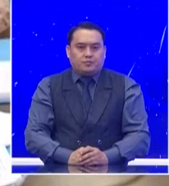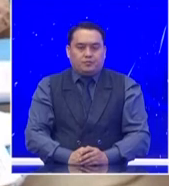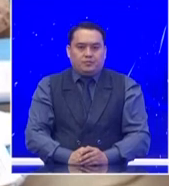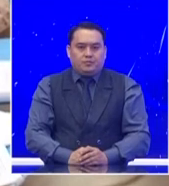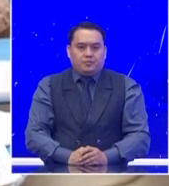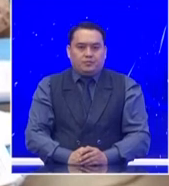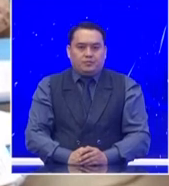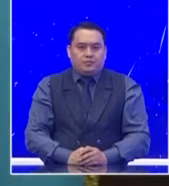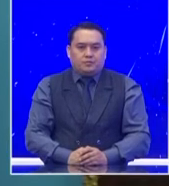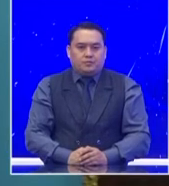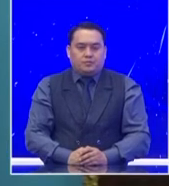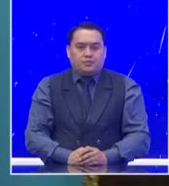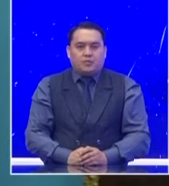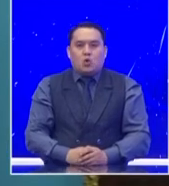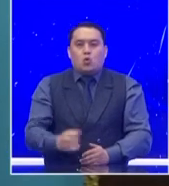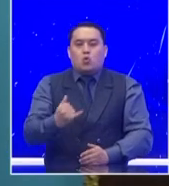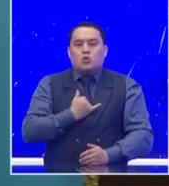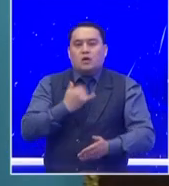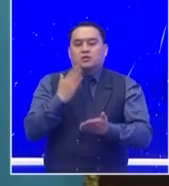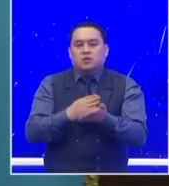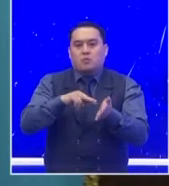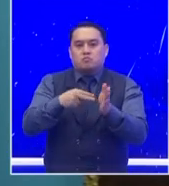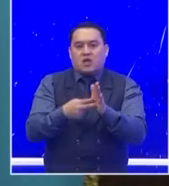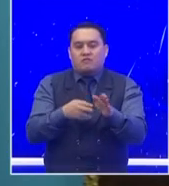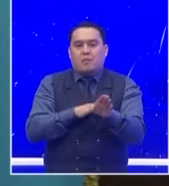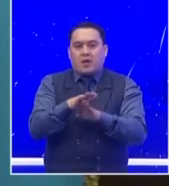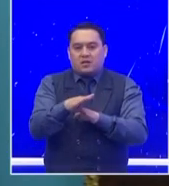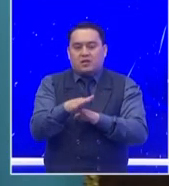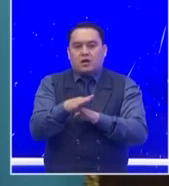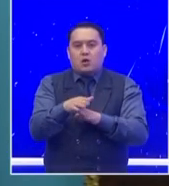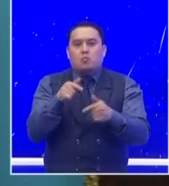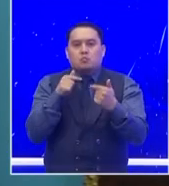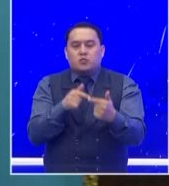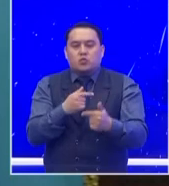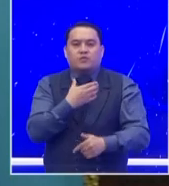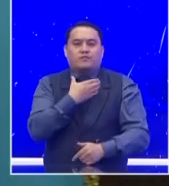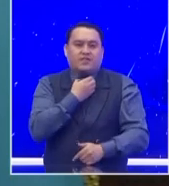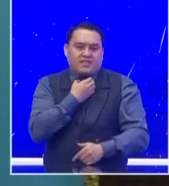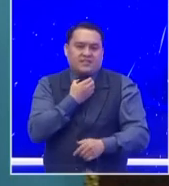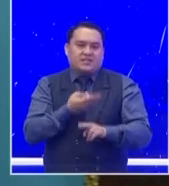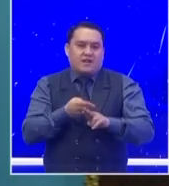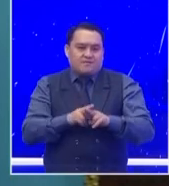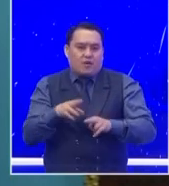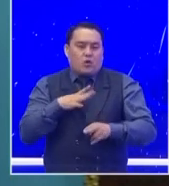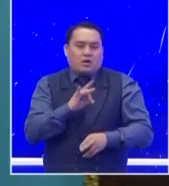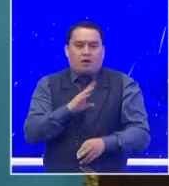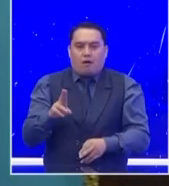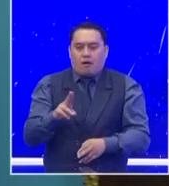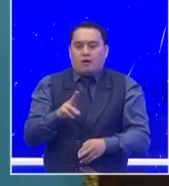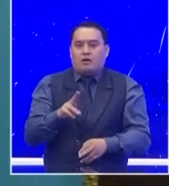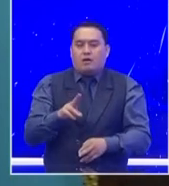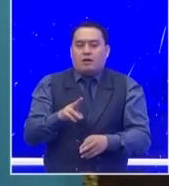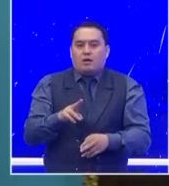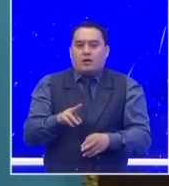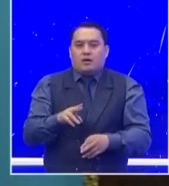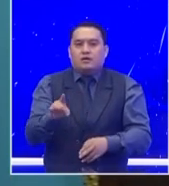До 12 марта разработать план мероприятий по реализации антикризисного плана действий правительства Республики Казахстан для